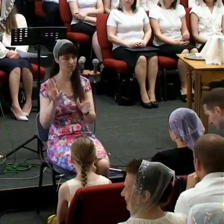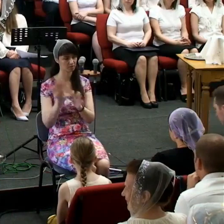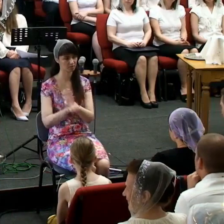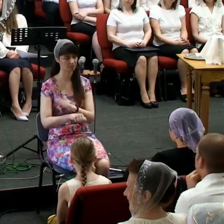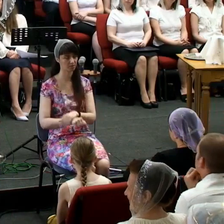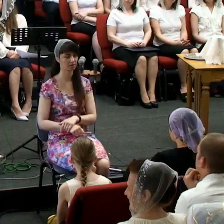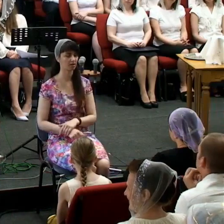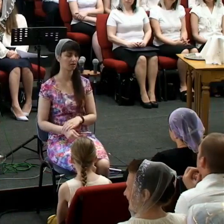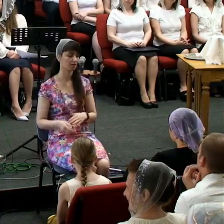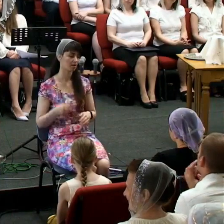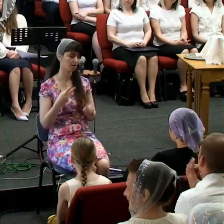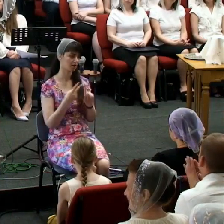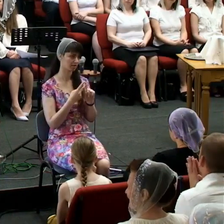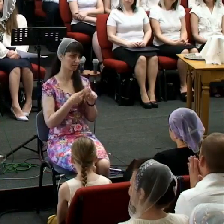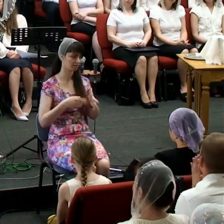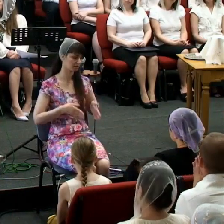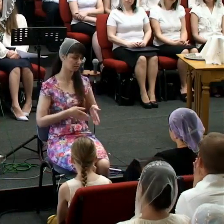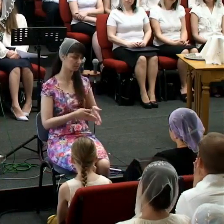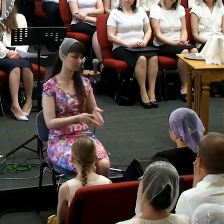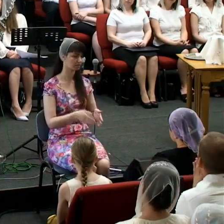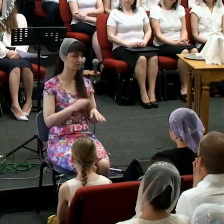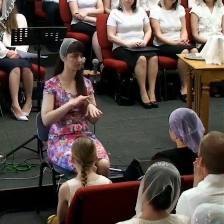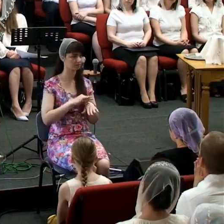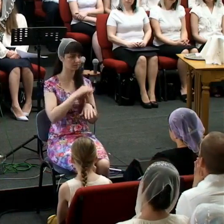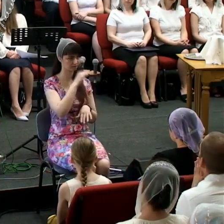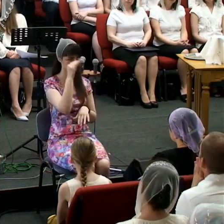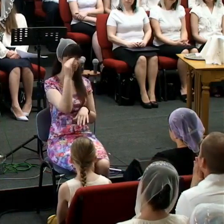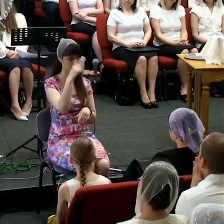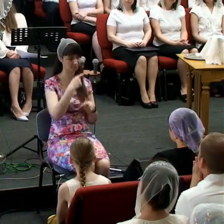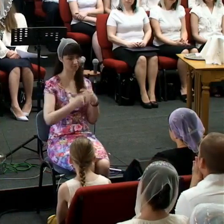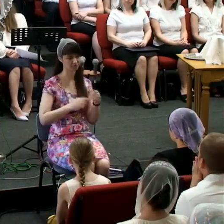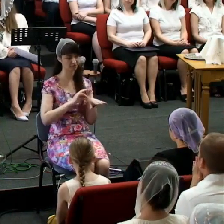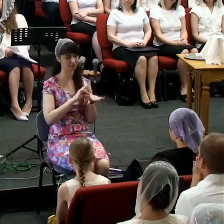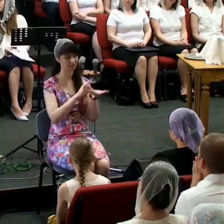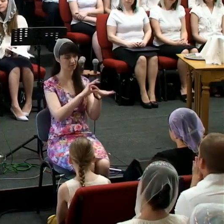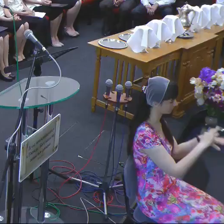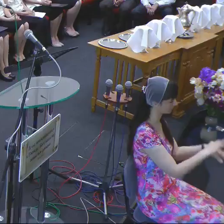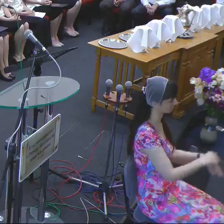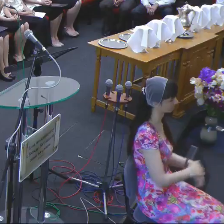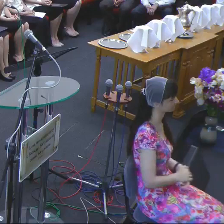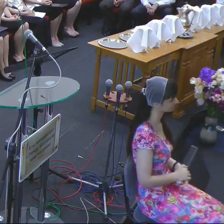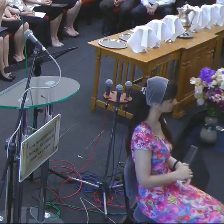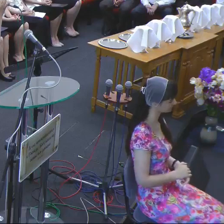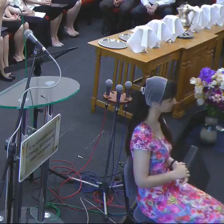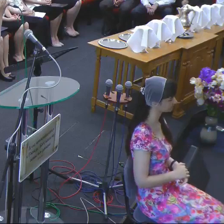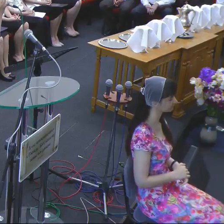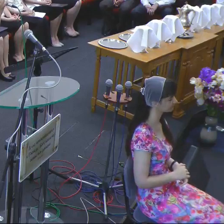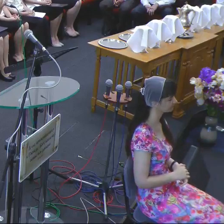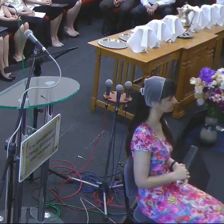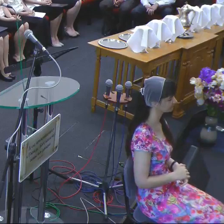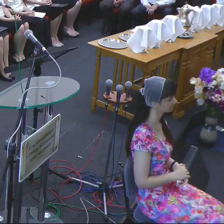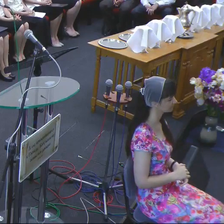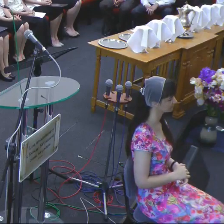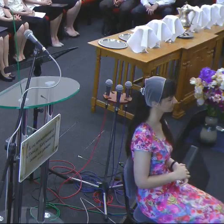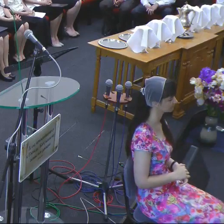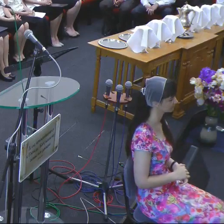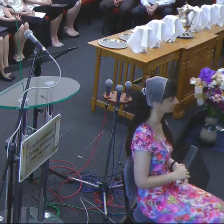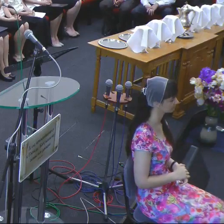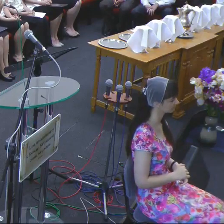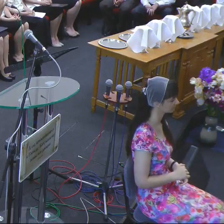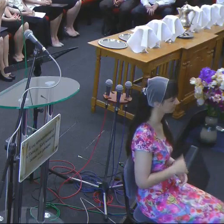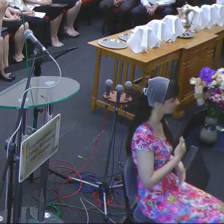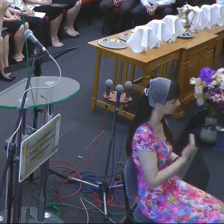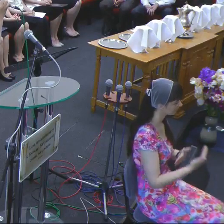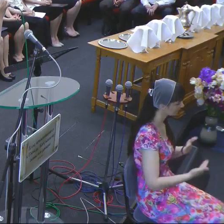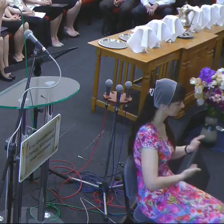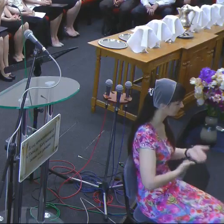в край вічний веде. Широка веде у загибель, вузенька в край вічний веде.